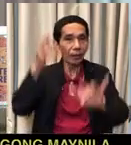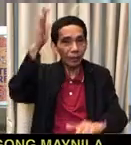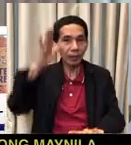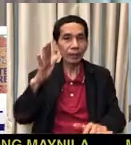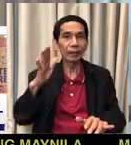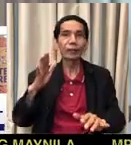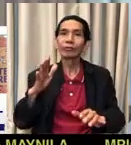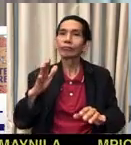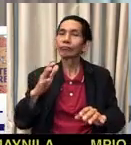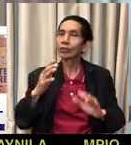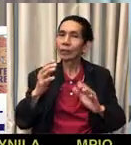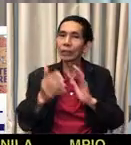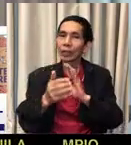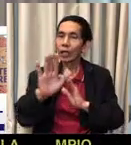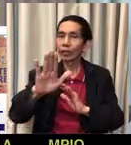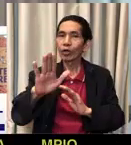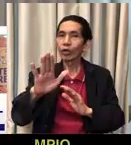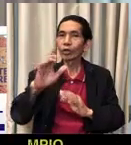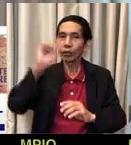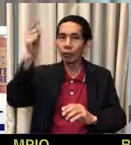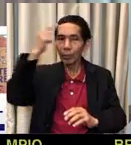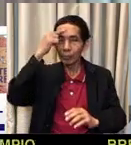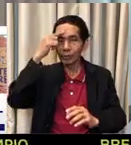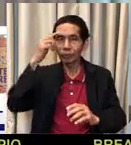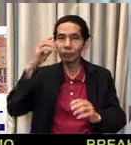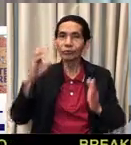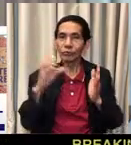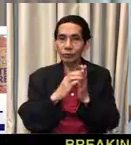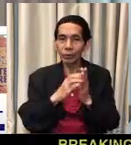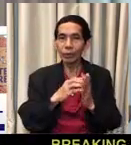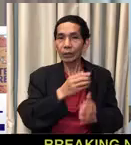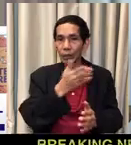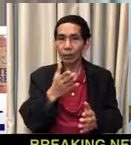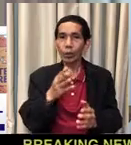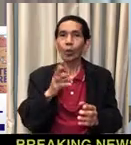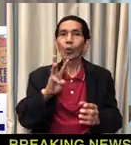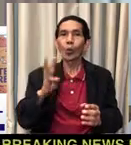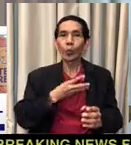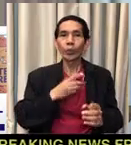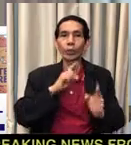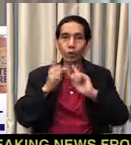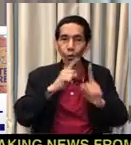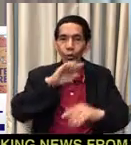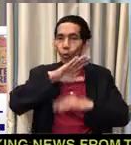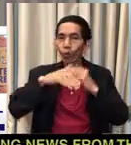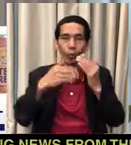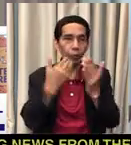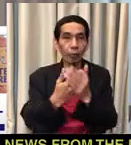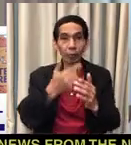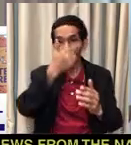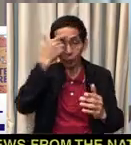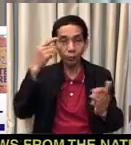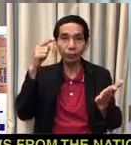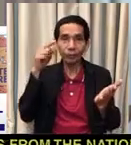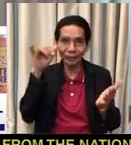pagiging epesyente ng inyong pamahalang lungsod, sila po nakausap naman na lahat. At dahil